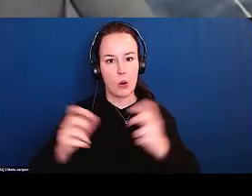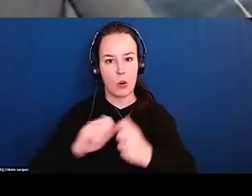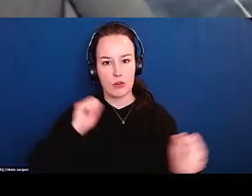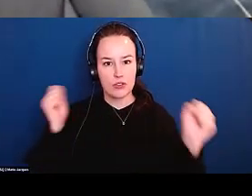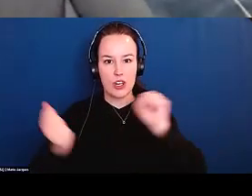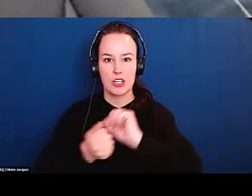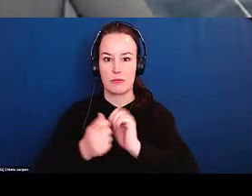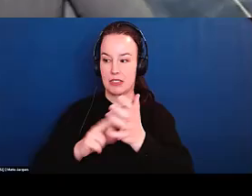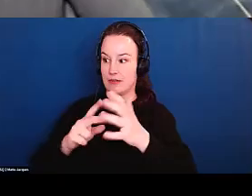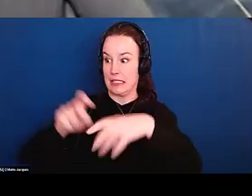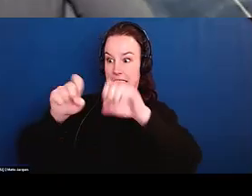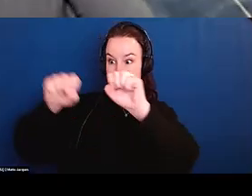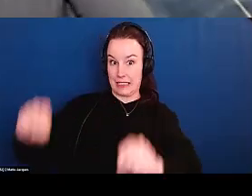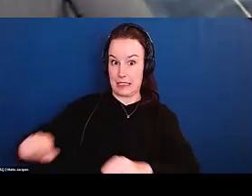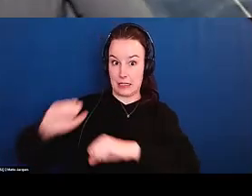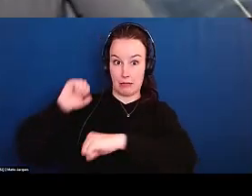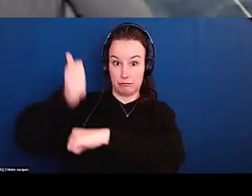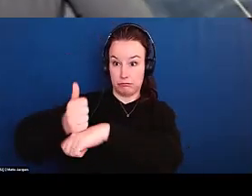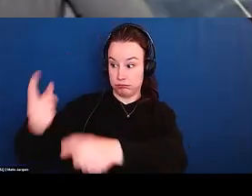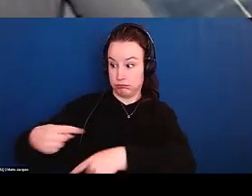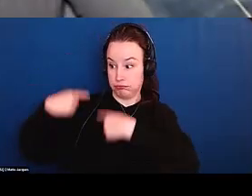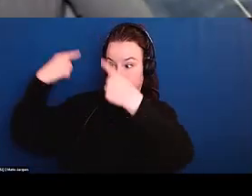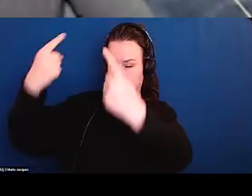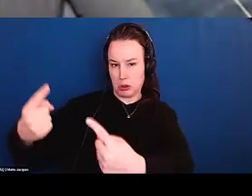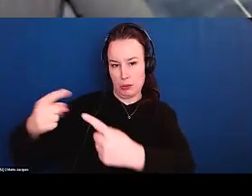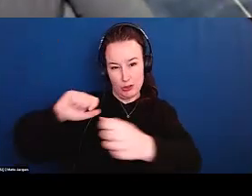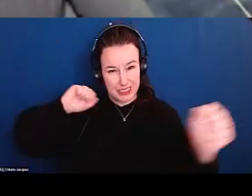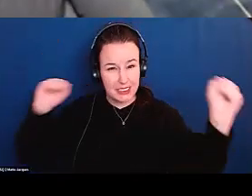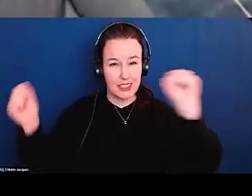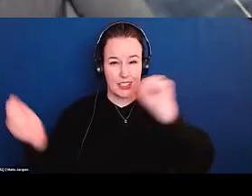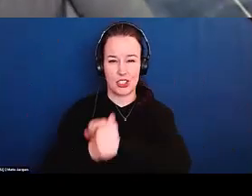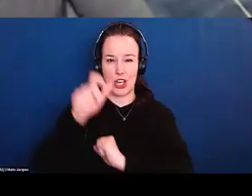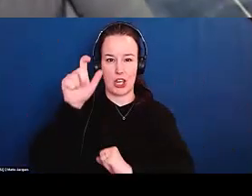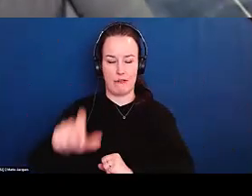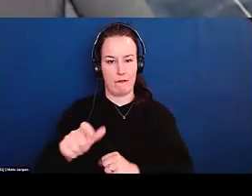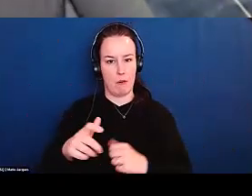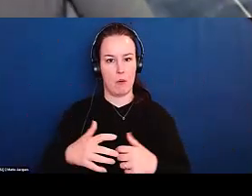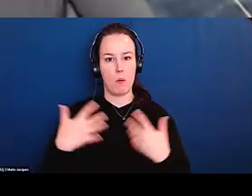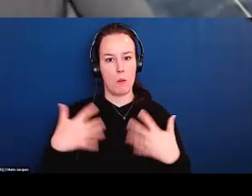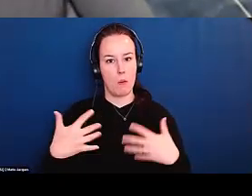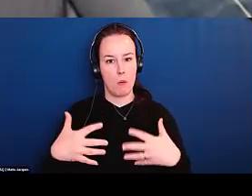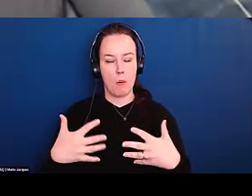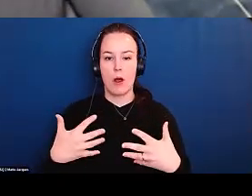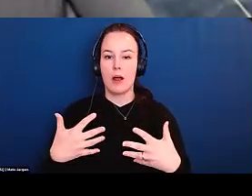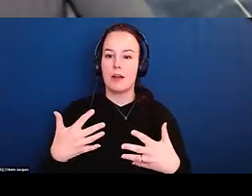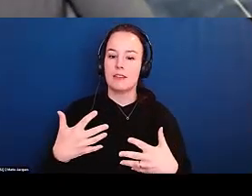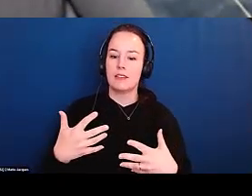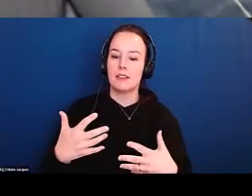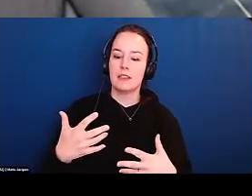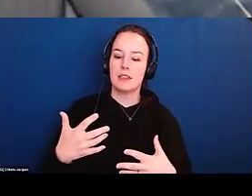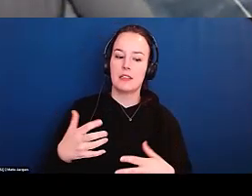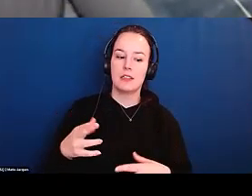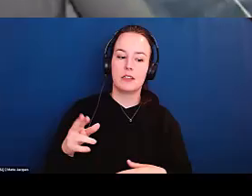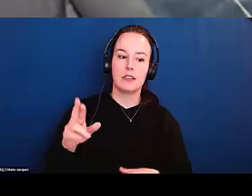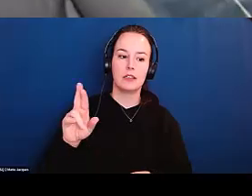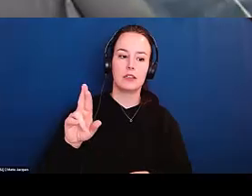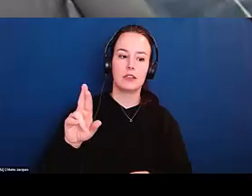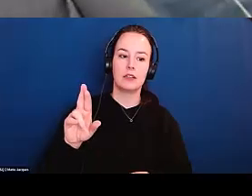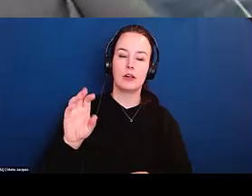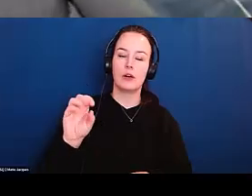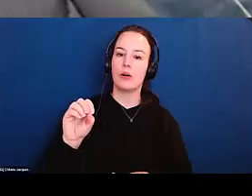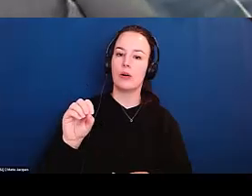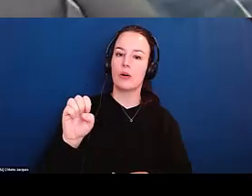totalement, c'est-à-dire changer les systèmes que nous avions mis en place jusqu'à maintenant. Donc, je voudrais vous demander, Roselyne, par exemple,